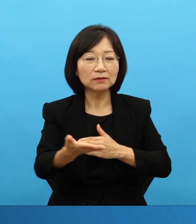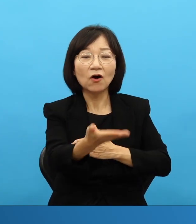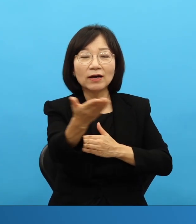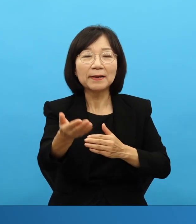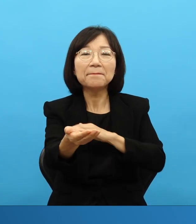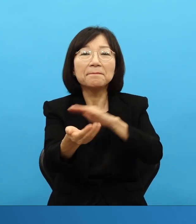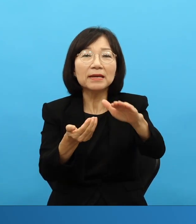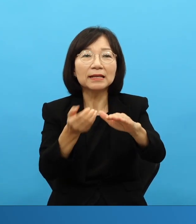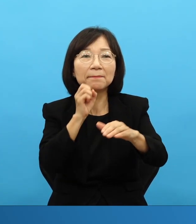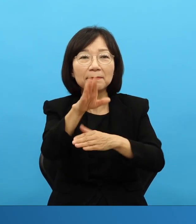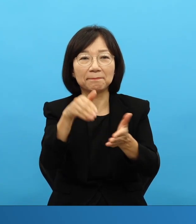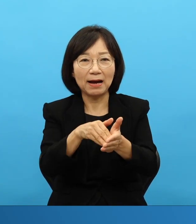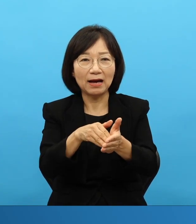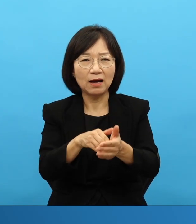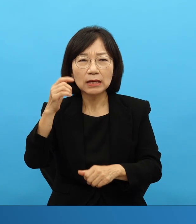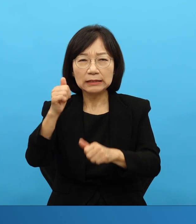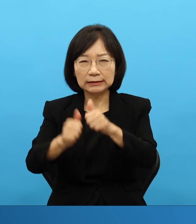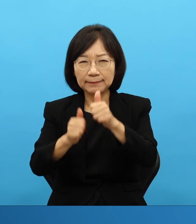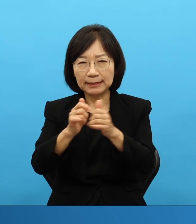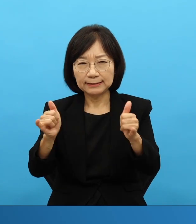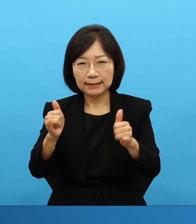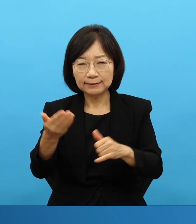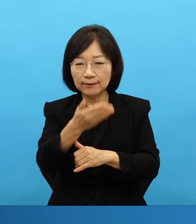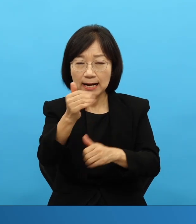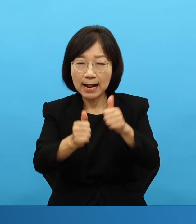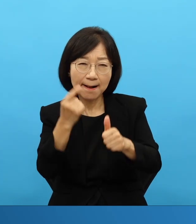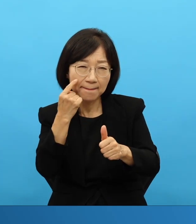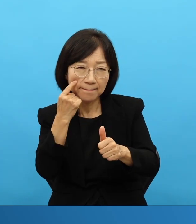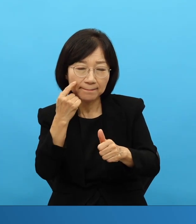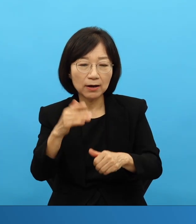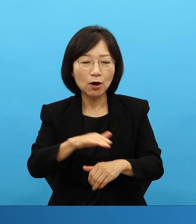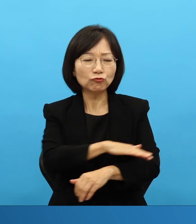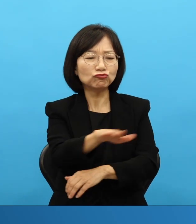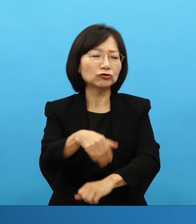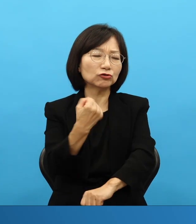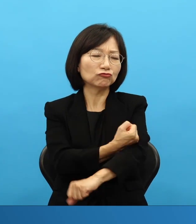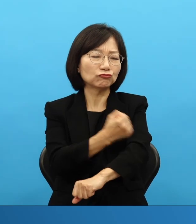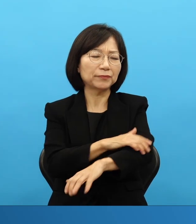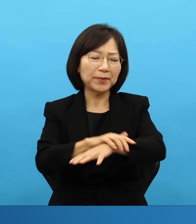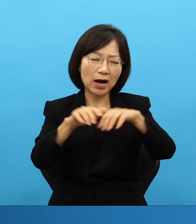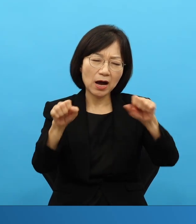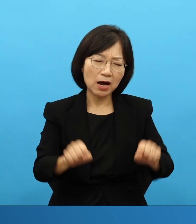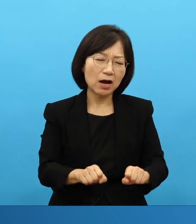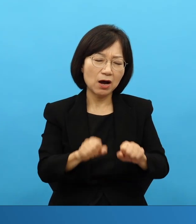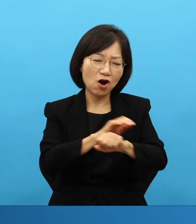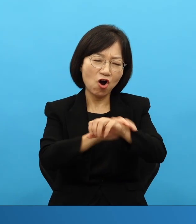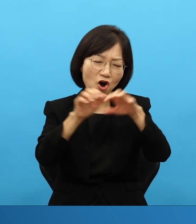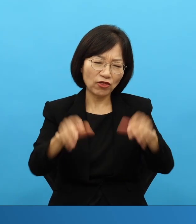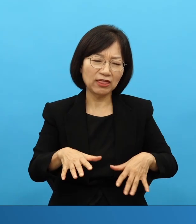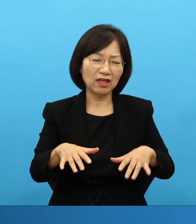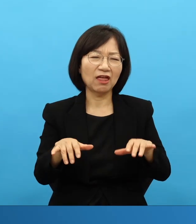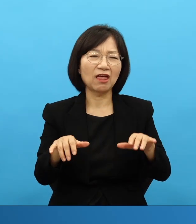fulfilled, the word of healing. 유 목사님 항상 영육간에 강건하게 하여 주시옵소서. Please strengthen revenue both spiritually